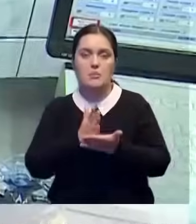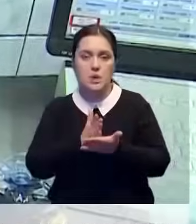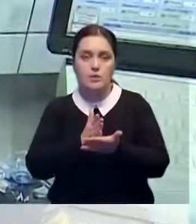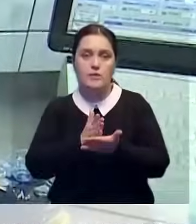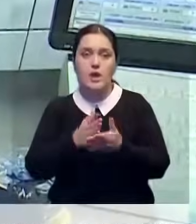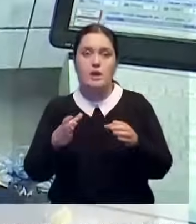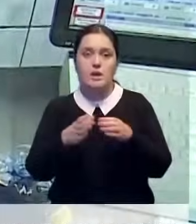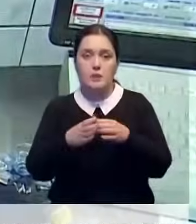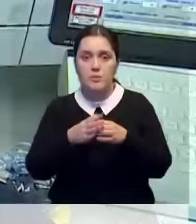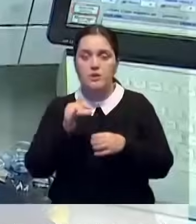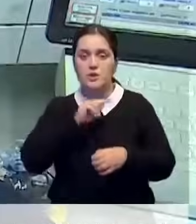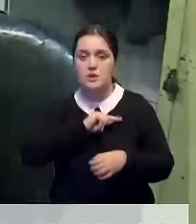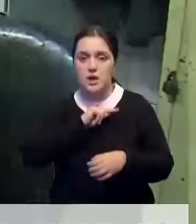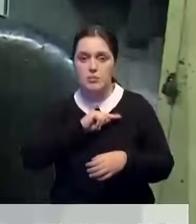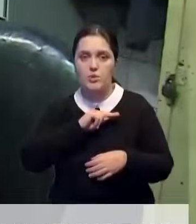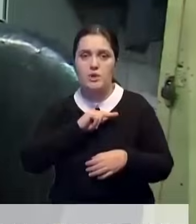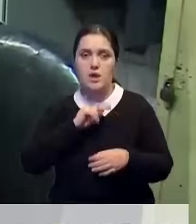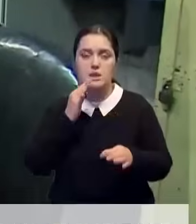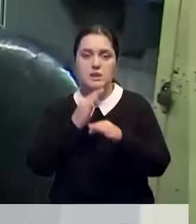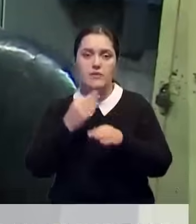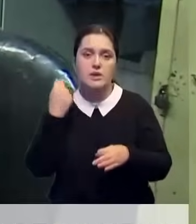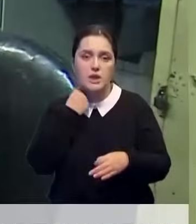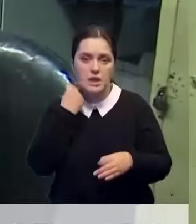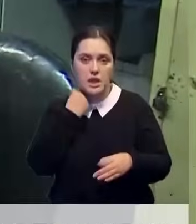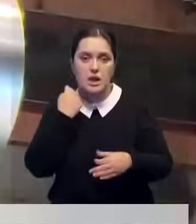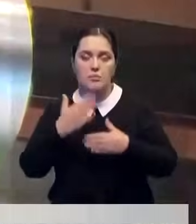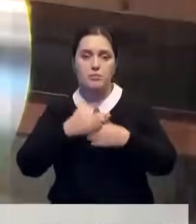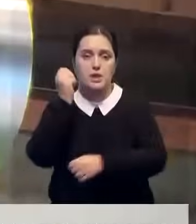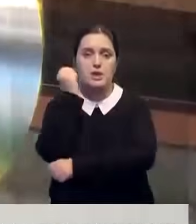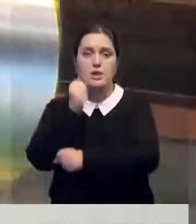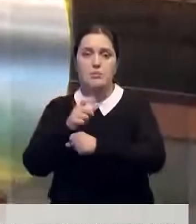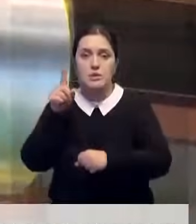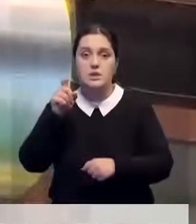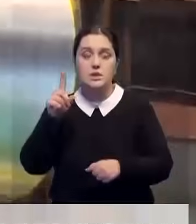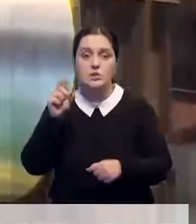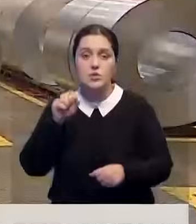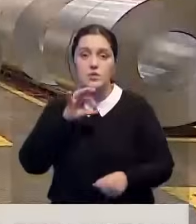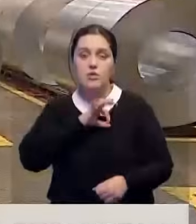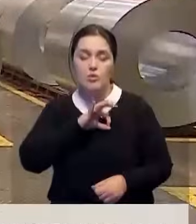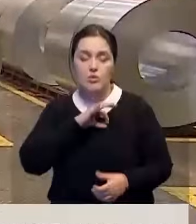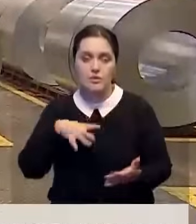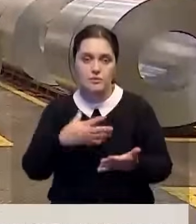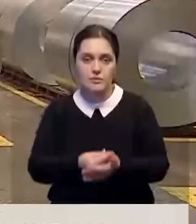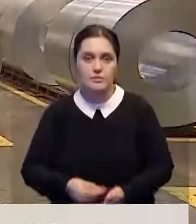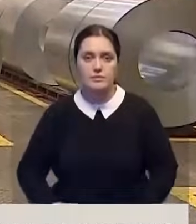модернизации оборудования. Компания сейчас работает, закрывает долги и обязательства перед работниками за счет доходов.